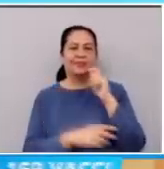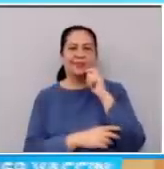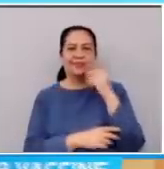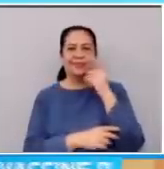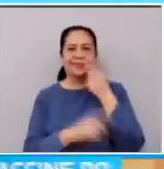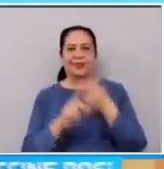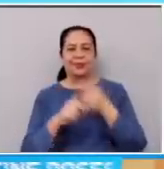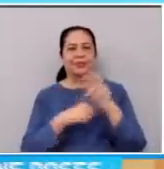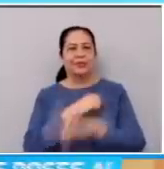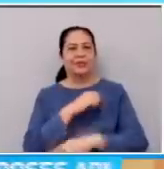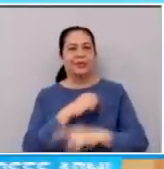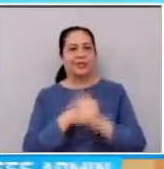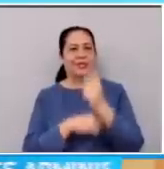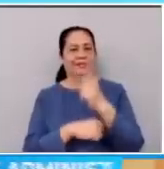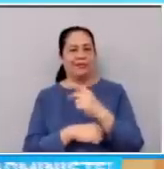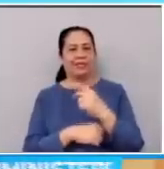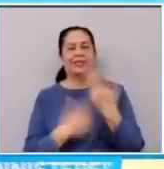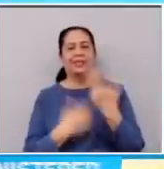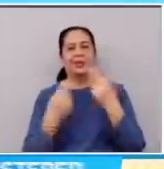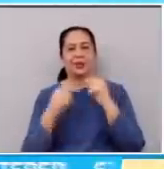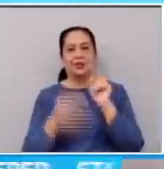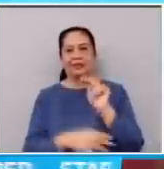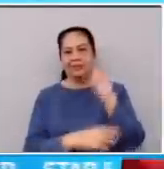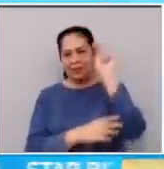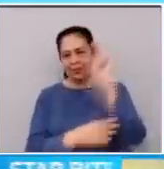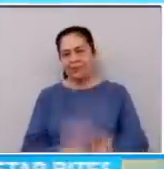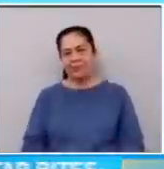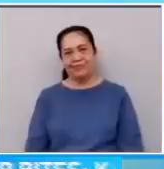Regional TV, Balitang Amyanan.